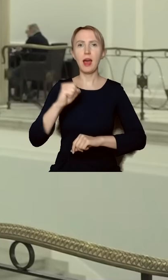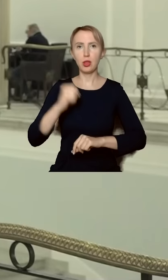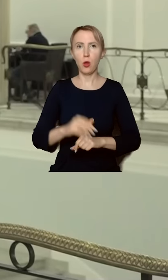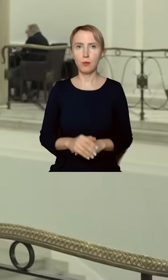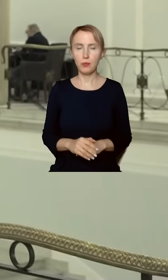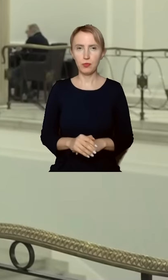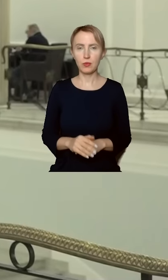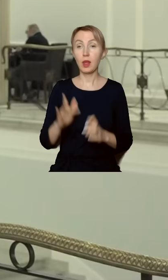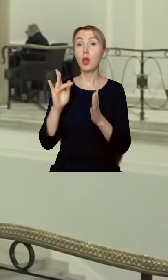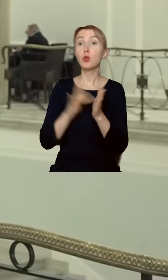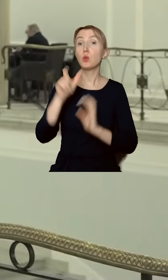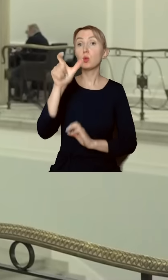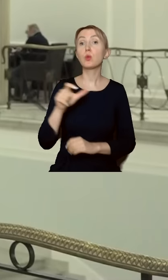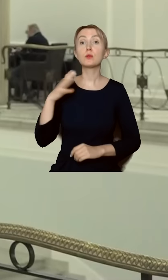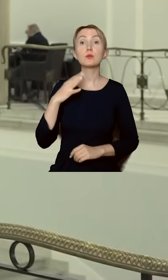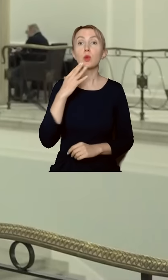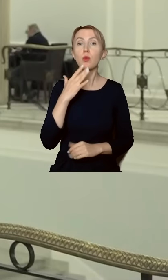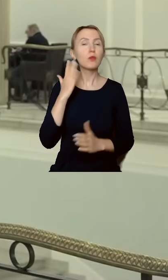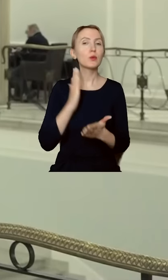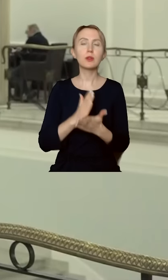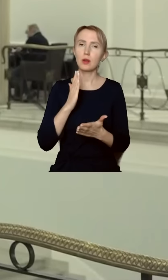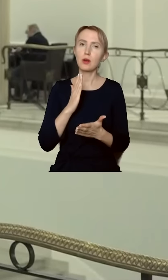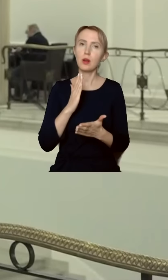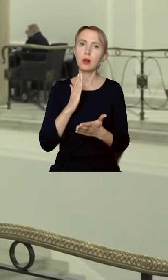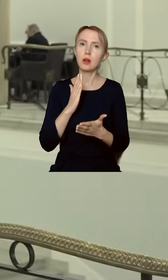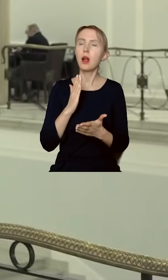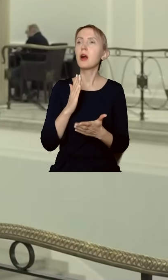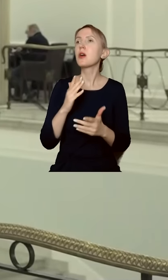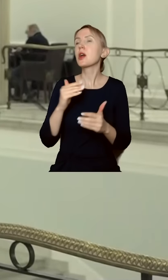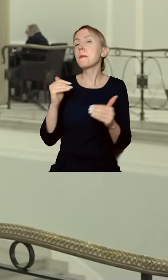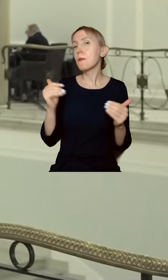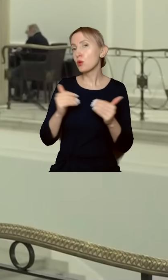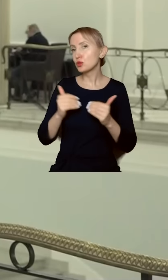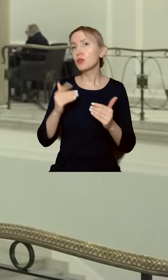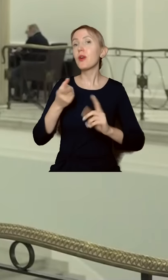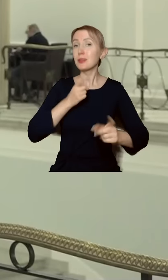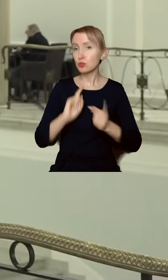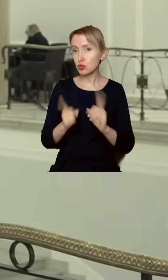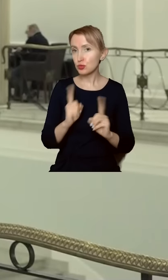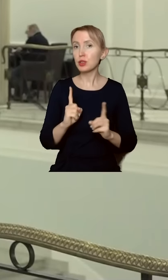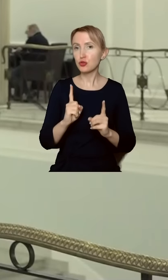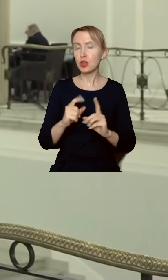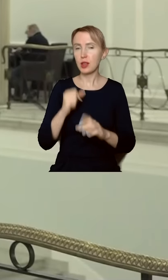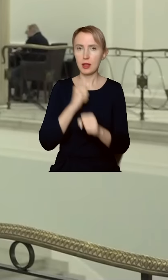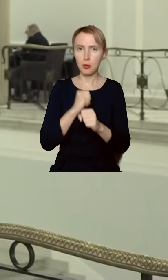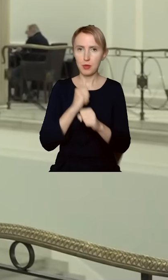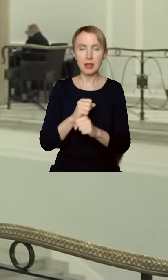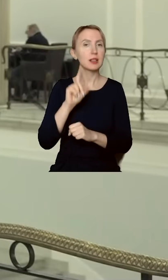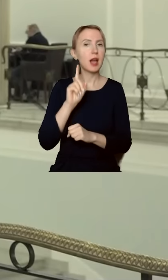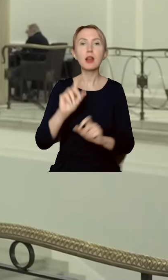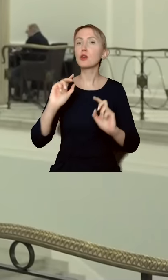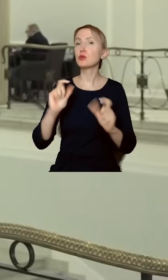Donald Tusk zapewnił mnie jedynie, że możliwe jest przyspieszenie tych prac. Natomiast co